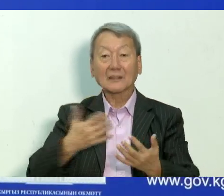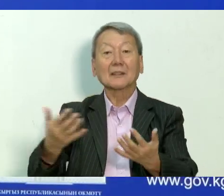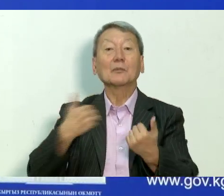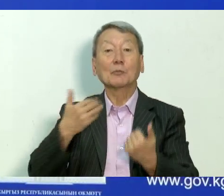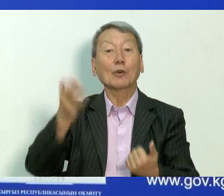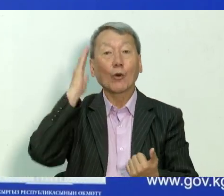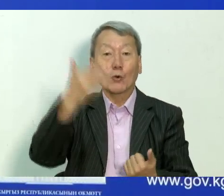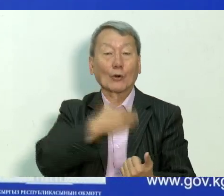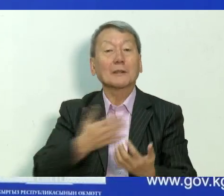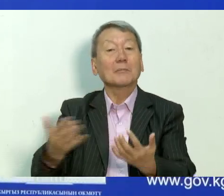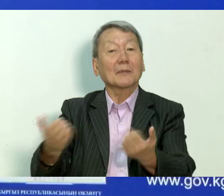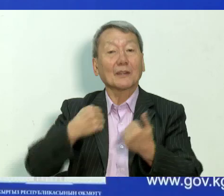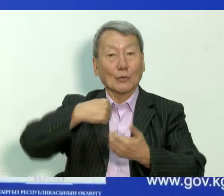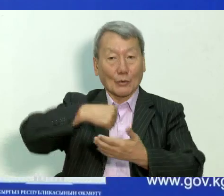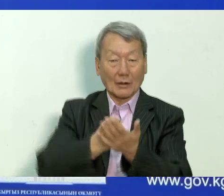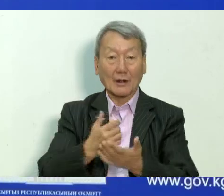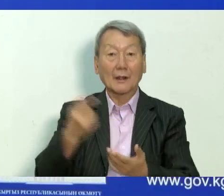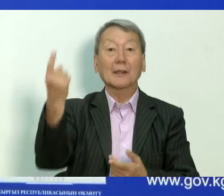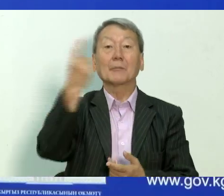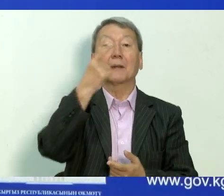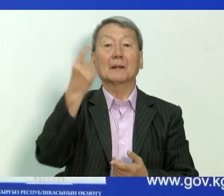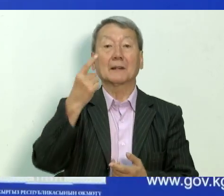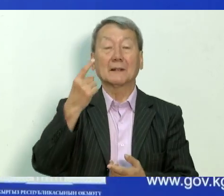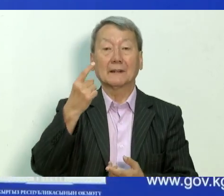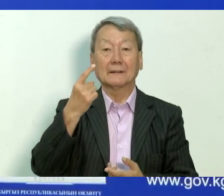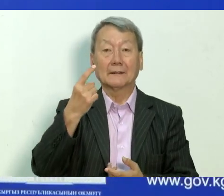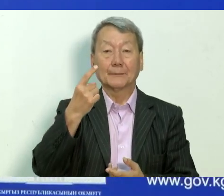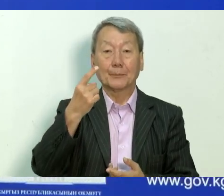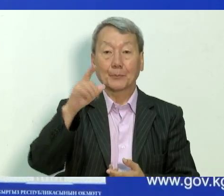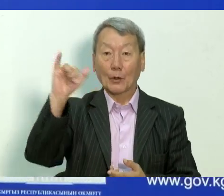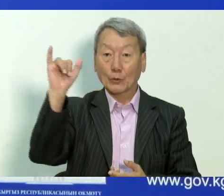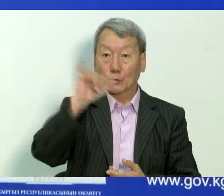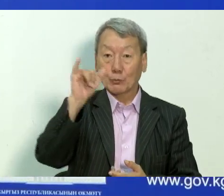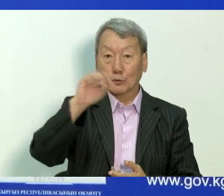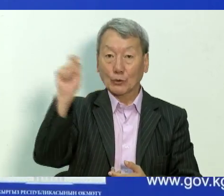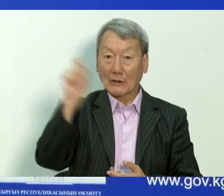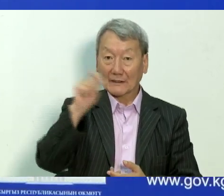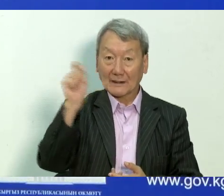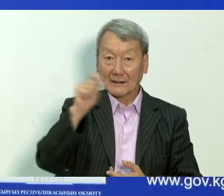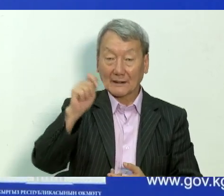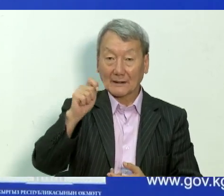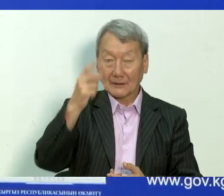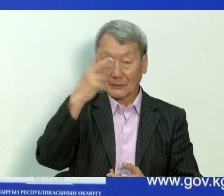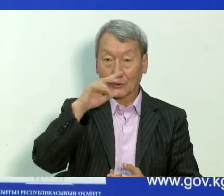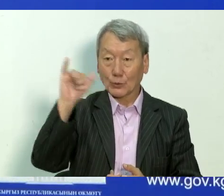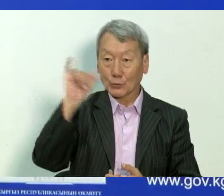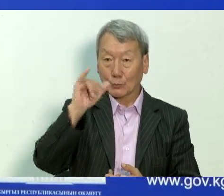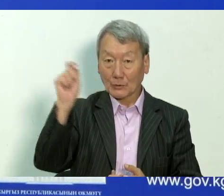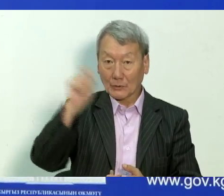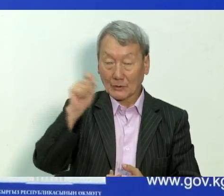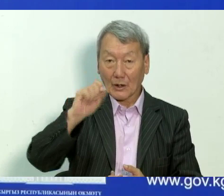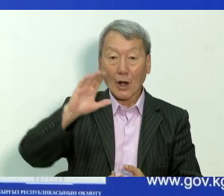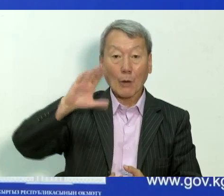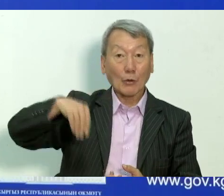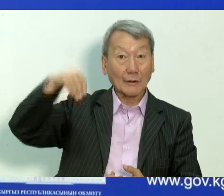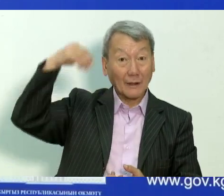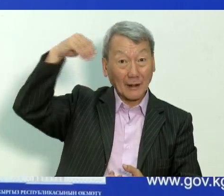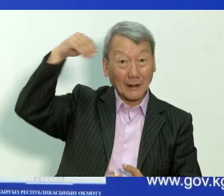принять. Это, значит, выходные дни мы считаем после